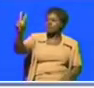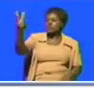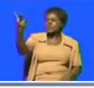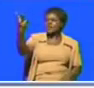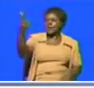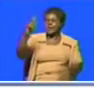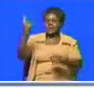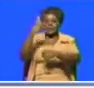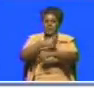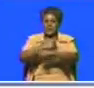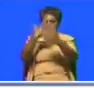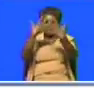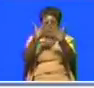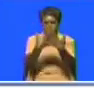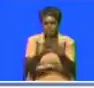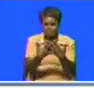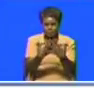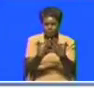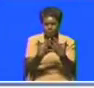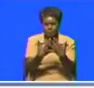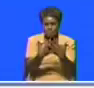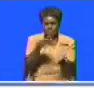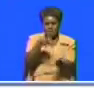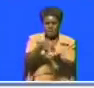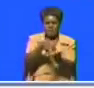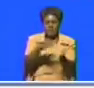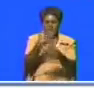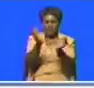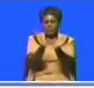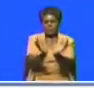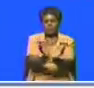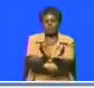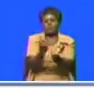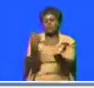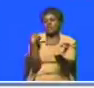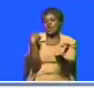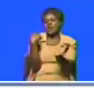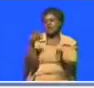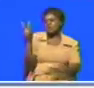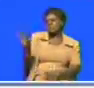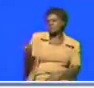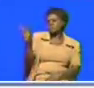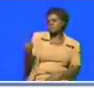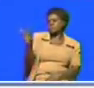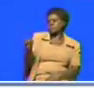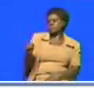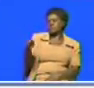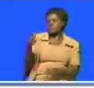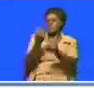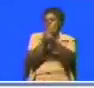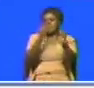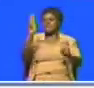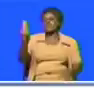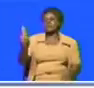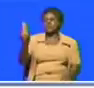Korokoroni kutokamana na kesi ambayo iliwasilishwa mahakamani leo baada ya kukamatwa hapo jana kwamba alitoa matamshi ambayo yalimdhalilisha